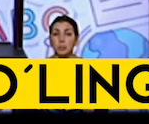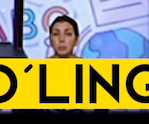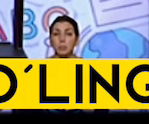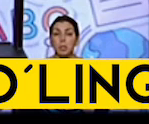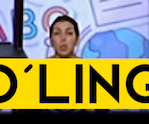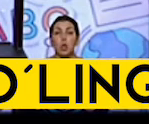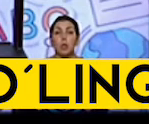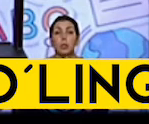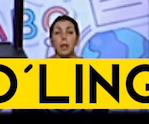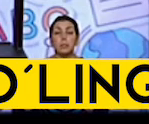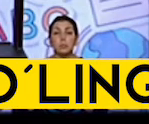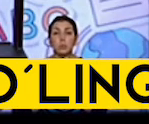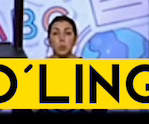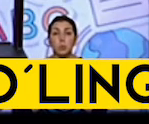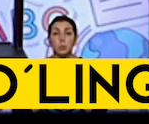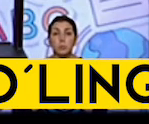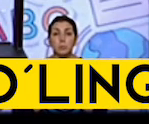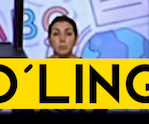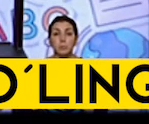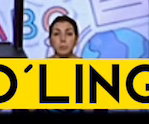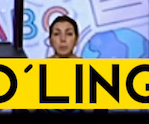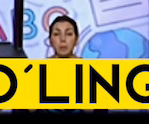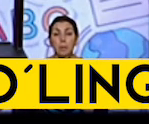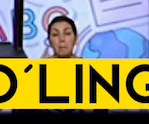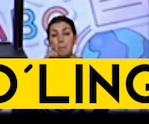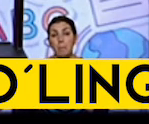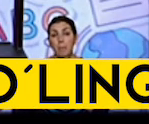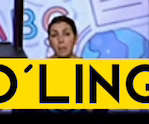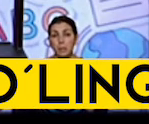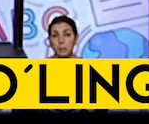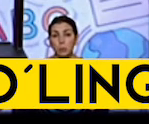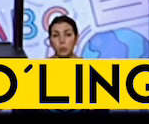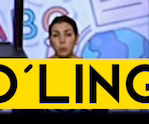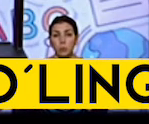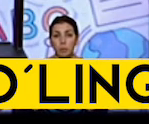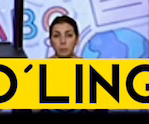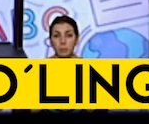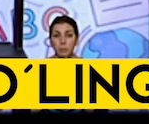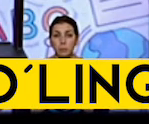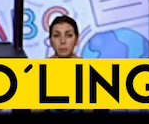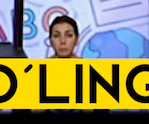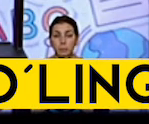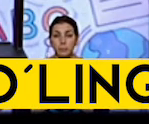bizga notanish bo'lgan so'z va iboralarni ma'nosi bilan ko'chirib yozib qo'yamiz.